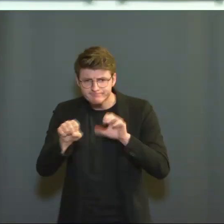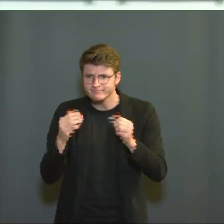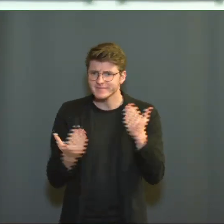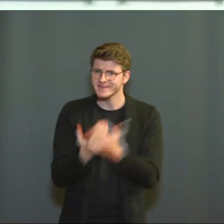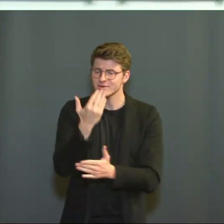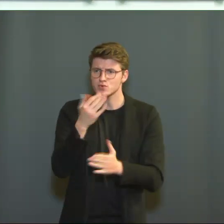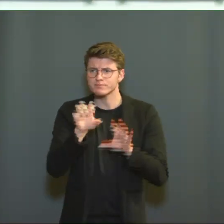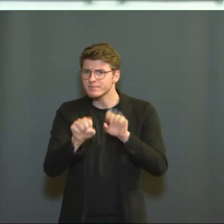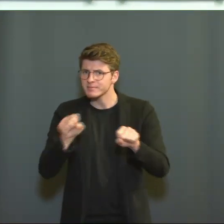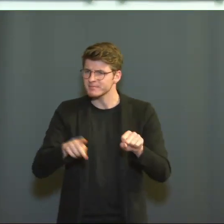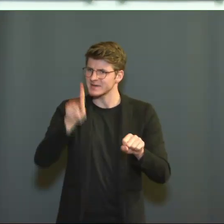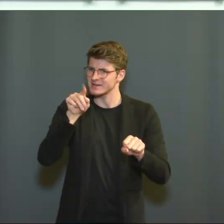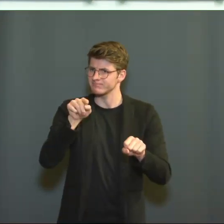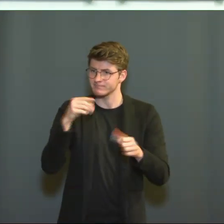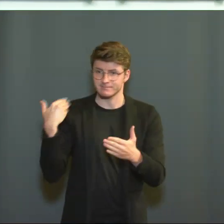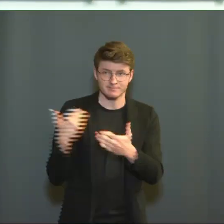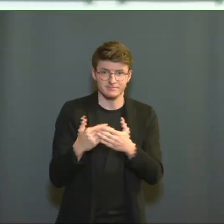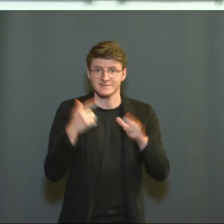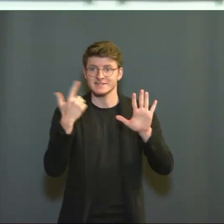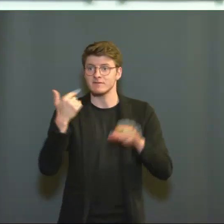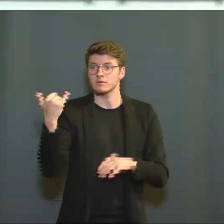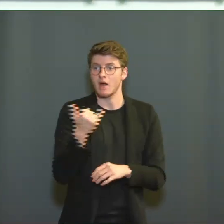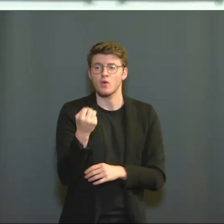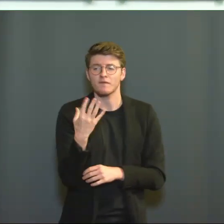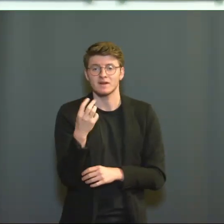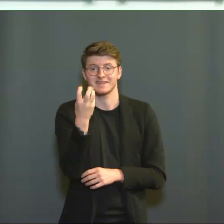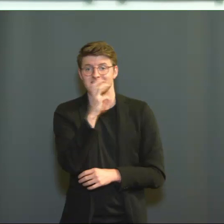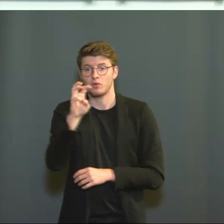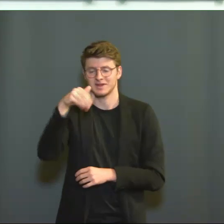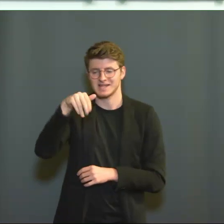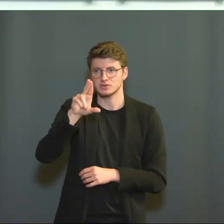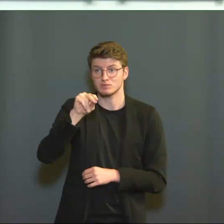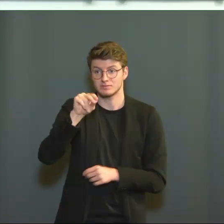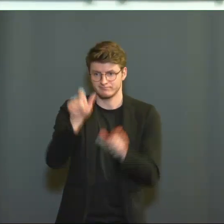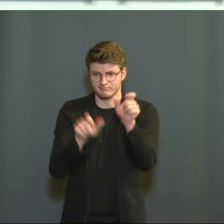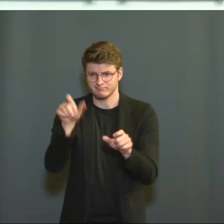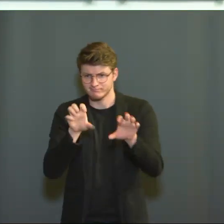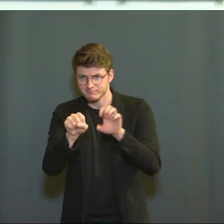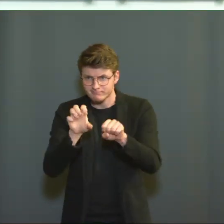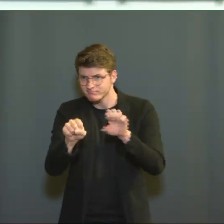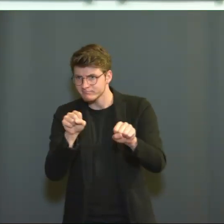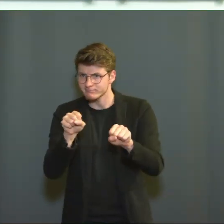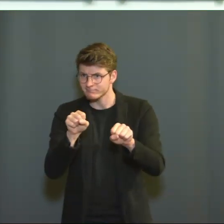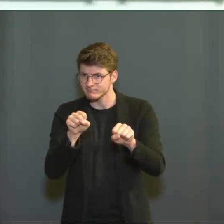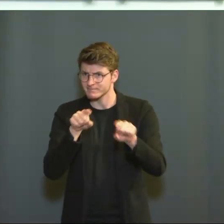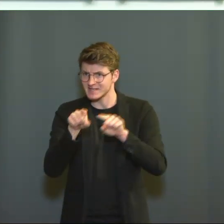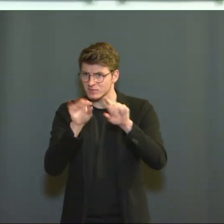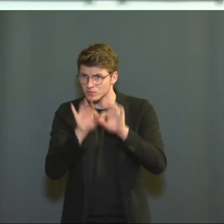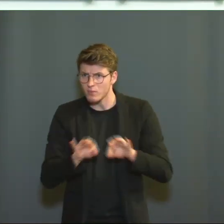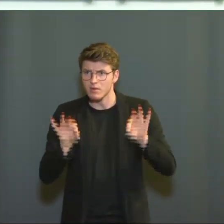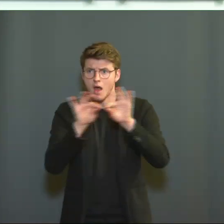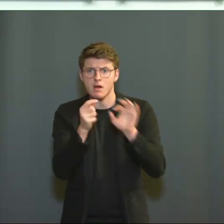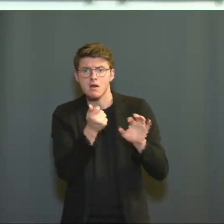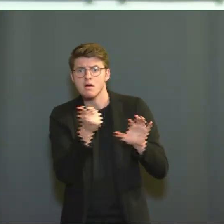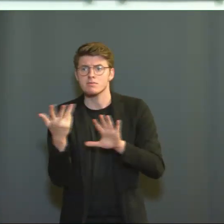De afgelopen 7 dagen waren dat er 329, of ruim een vijfde van alle nieuw vastgestelde